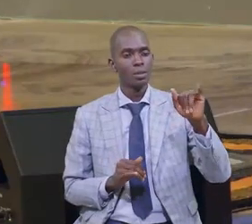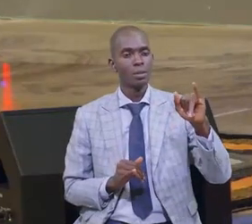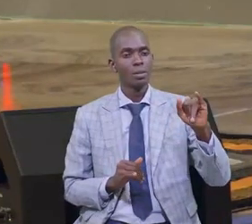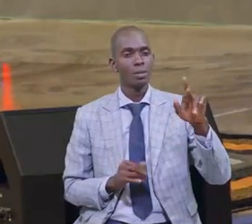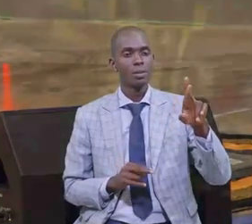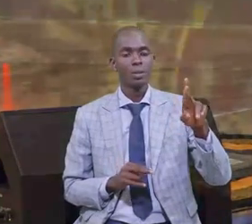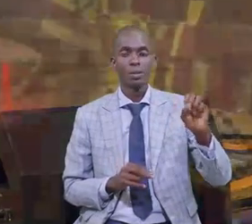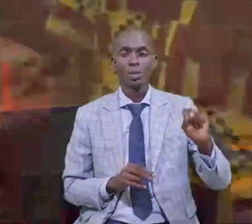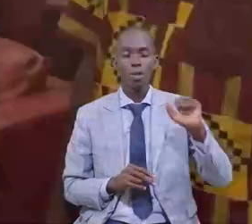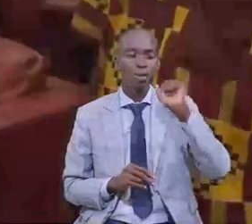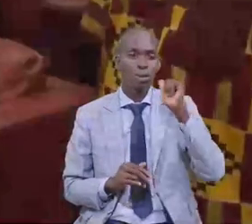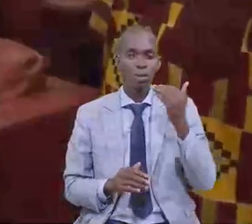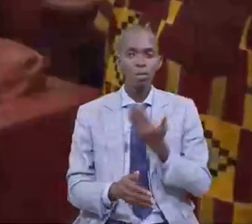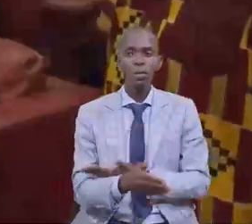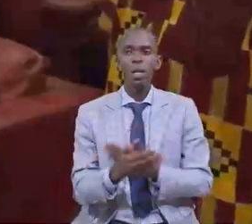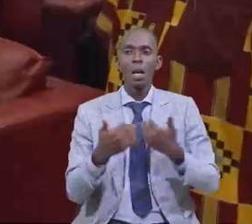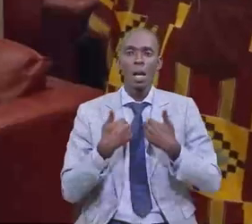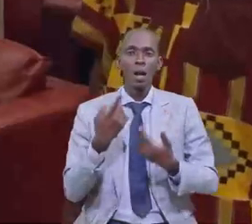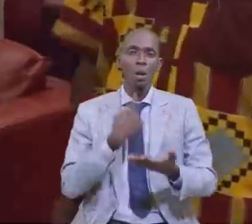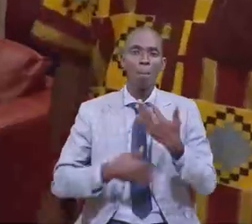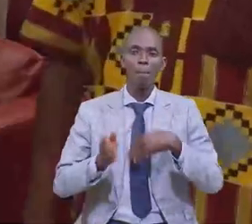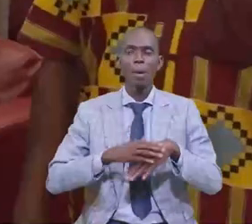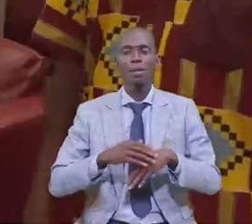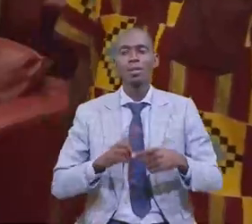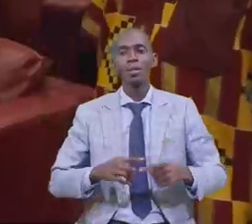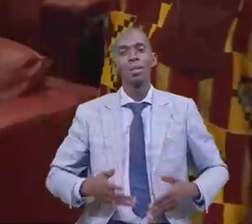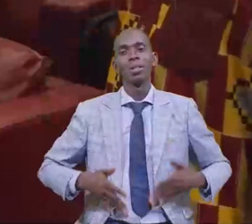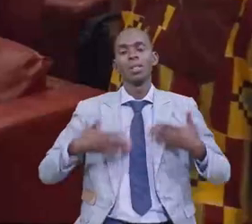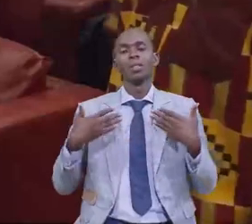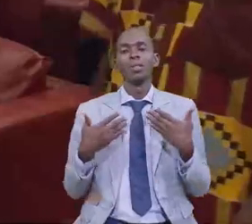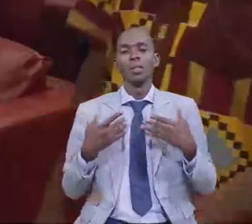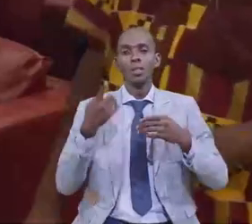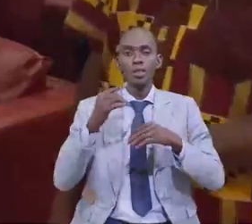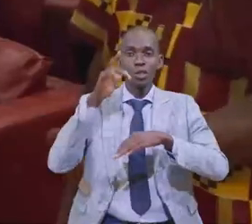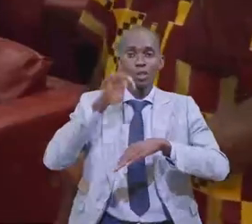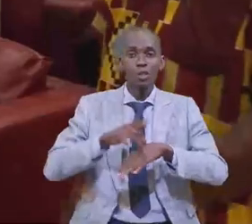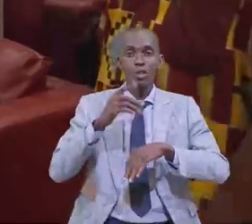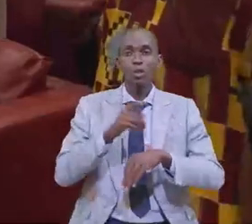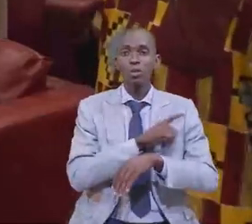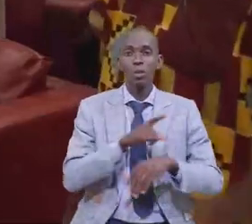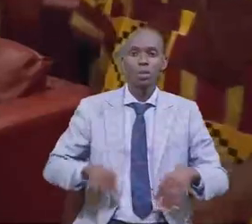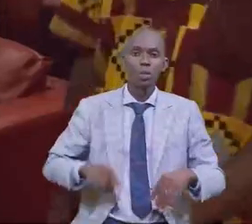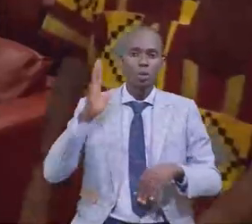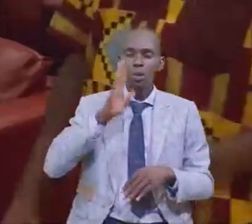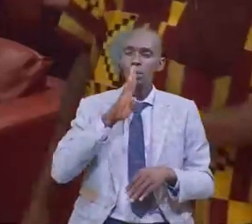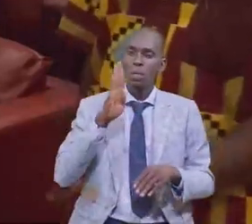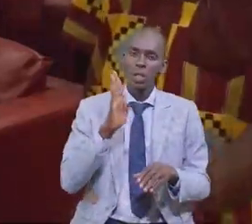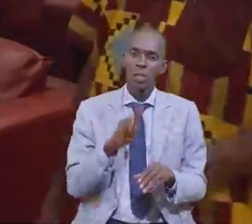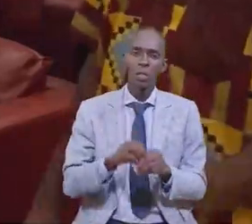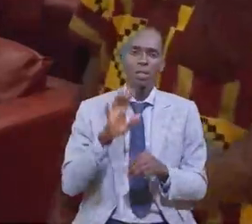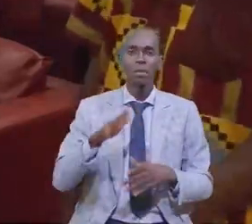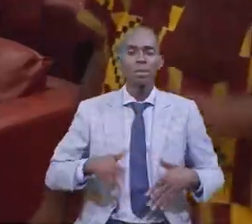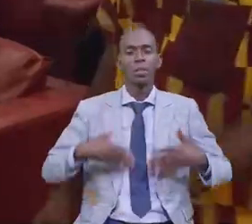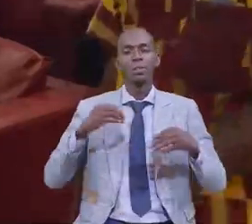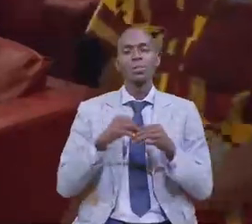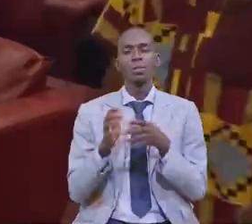Jairus, la fille de Jairus, est revenue à la vie. La touche du Seigneur sera dans votre